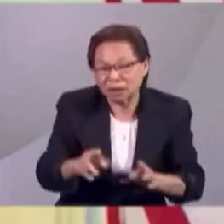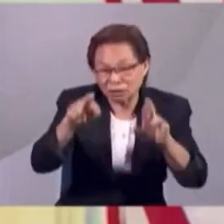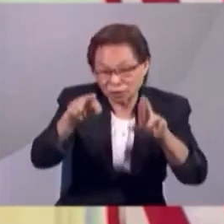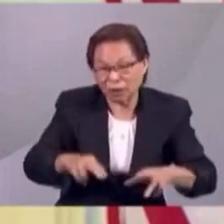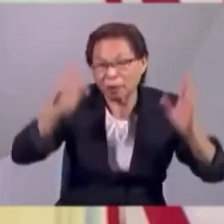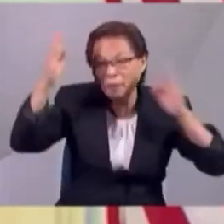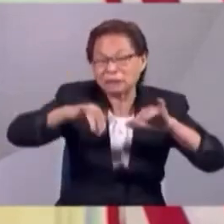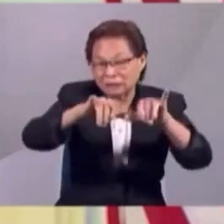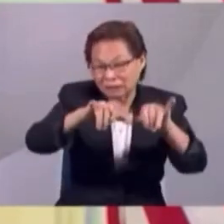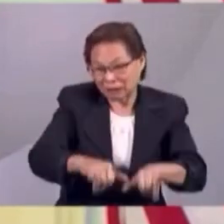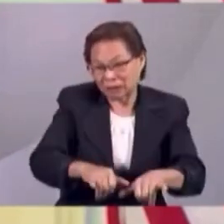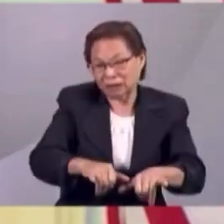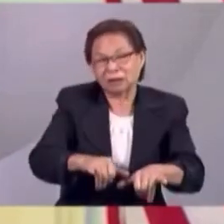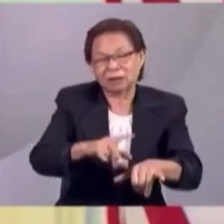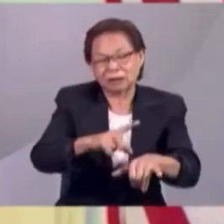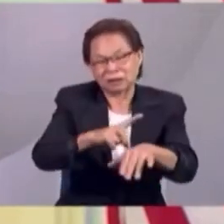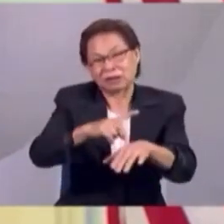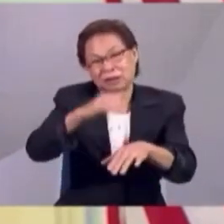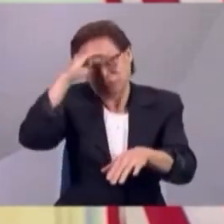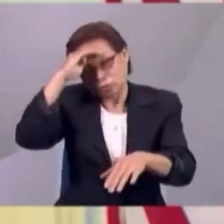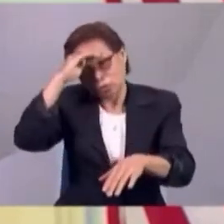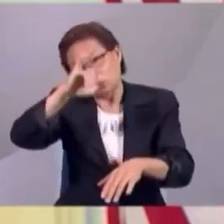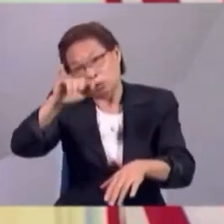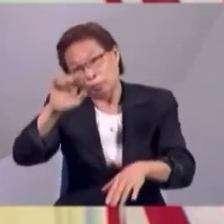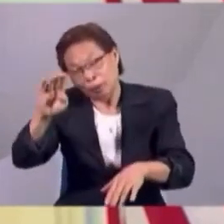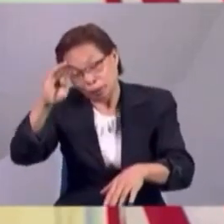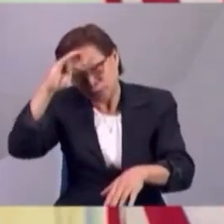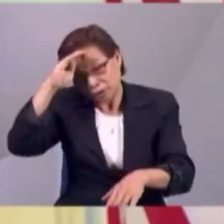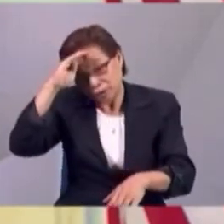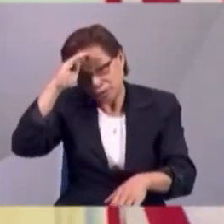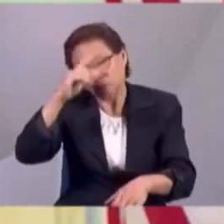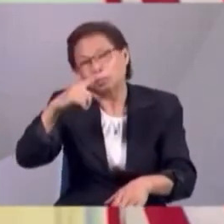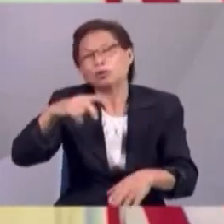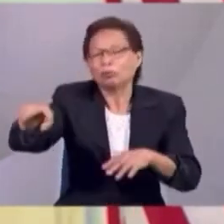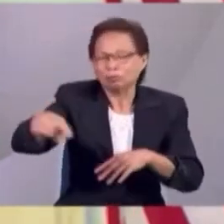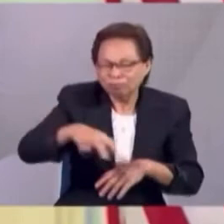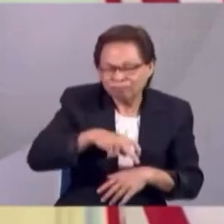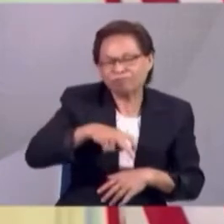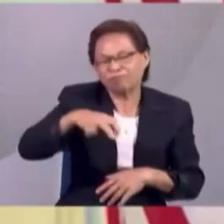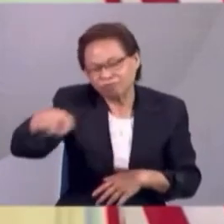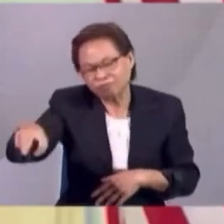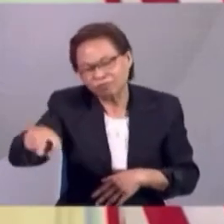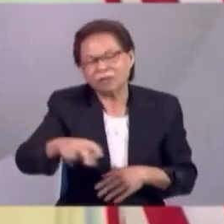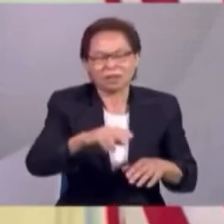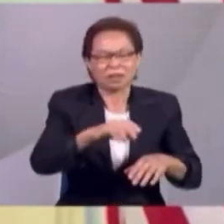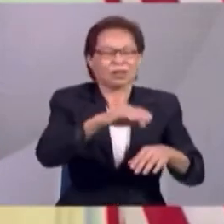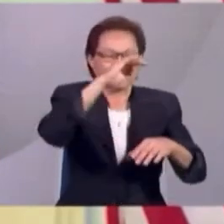berada di Johor Bahru untuk berulang alik ke Singapura.